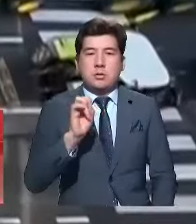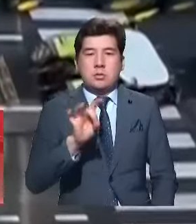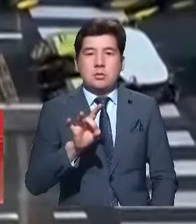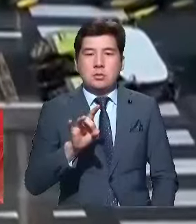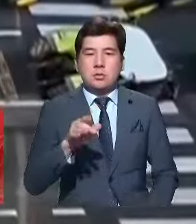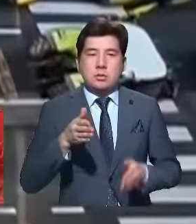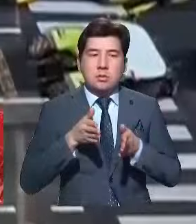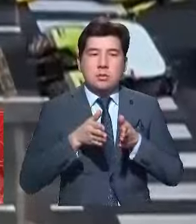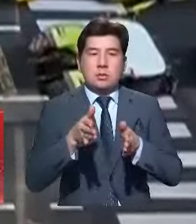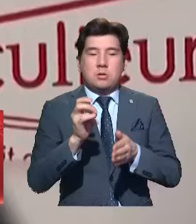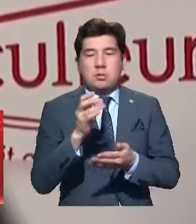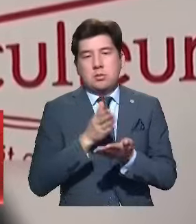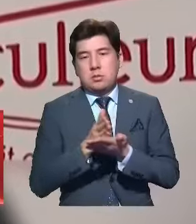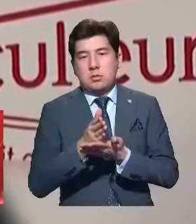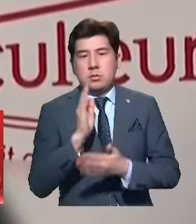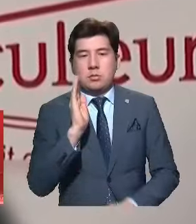блокаду столицы.